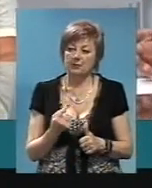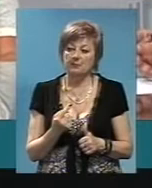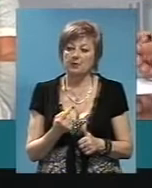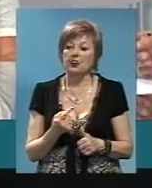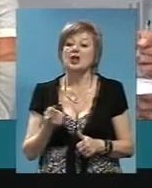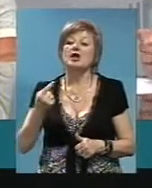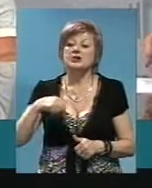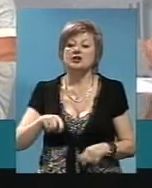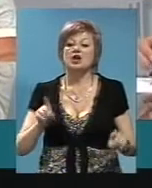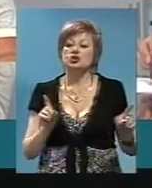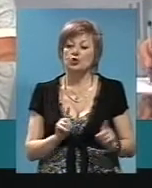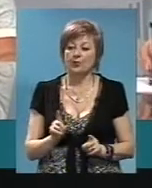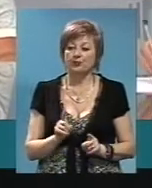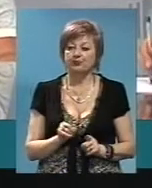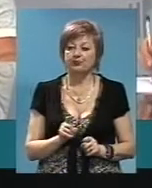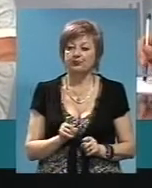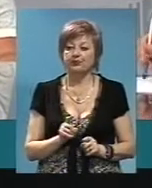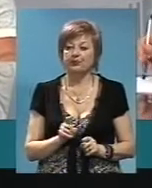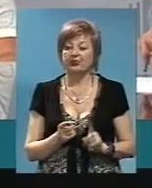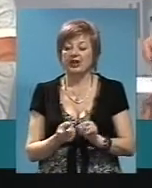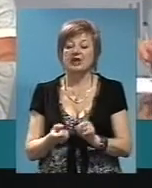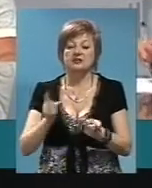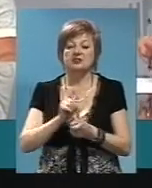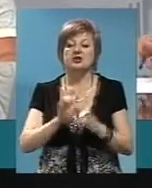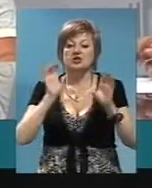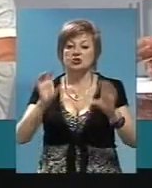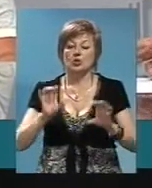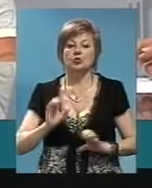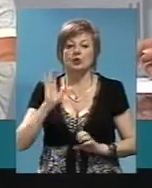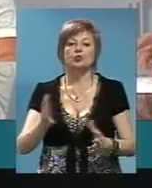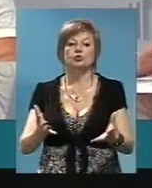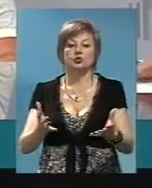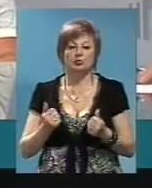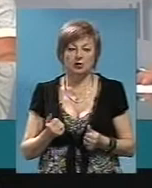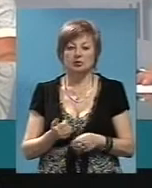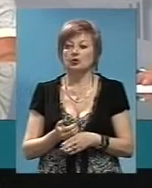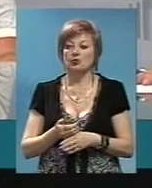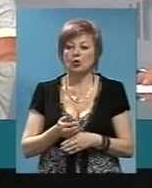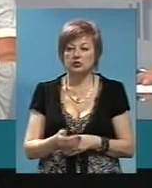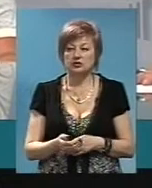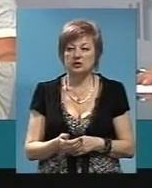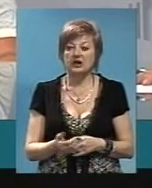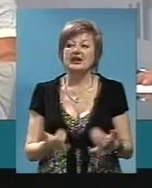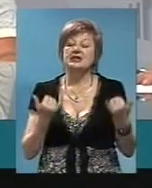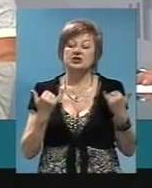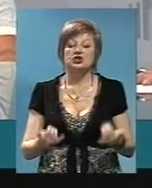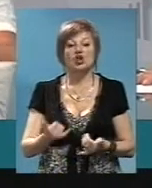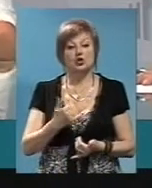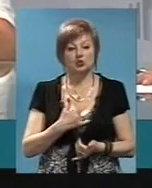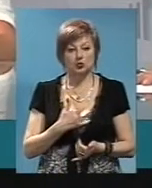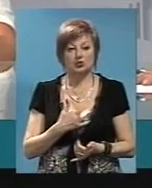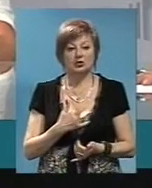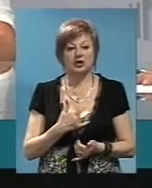Перше те, що зміни в законодавстві були прийняті дуже пізно. І зараз у нас